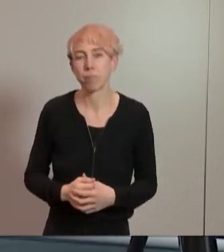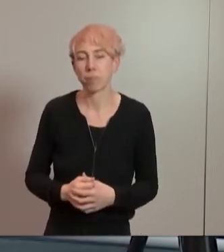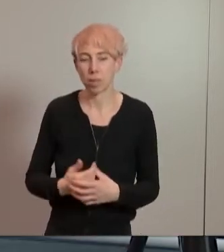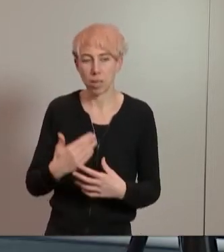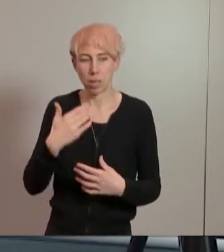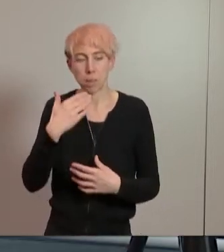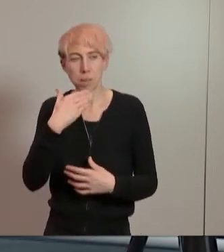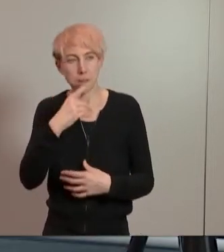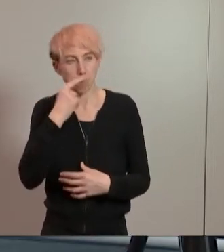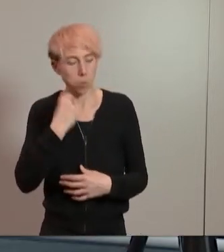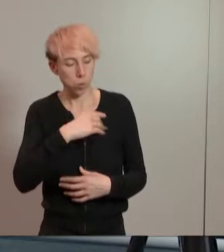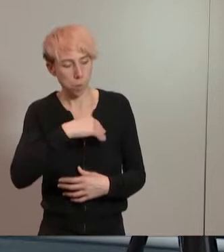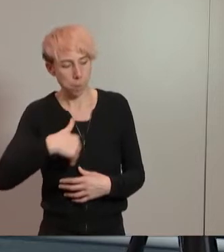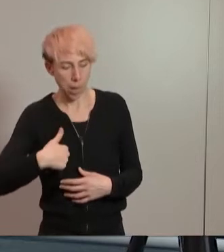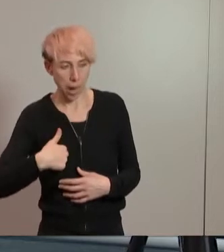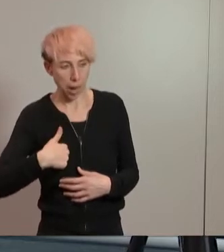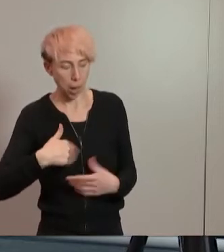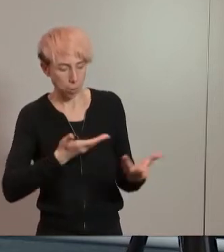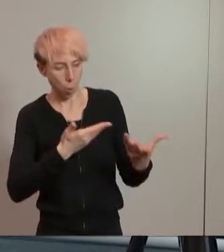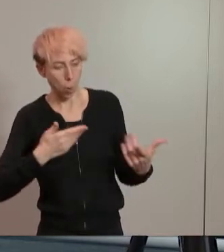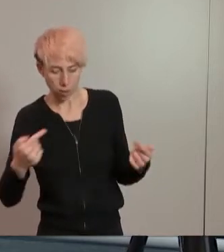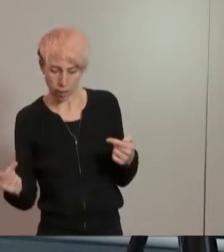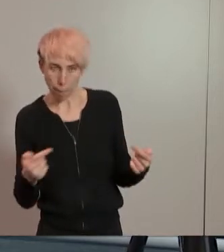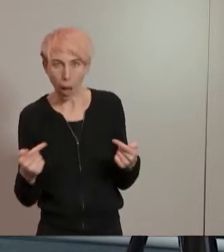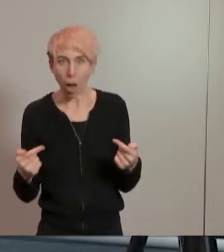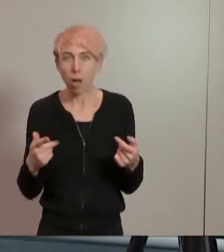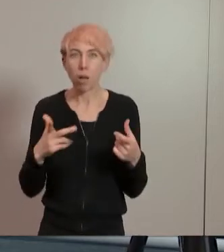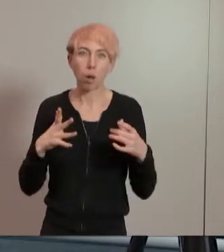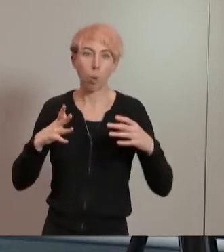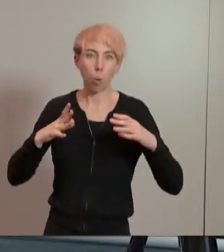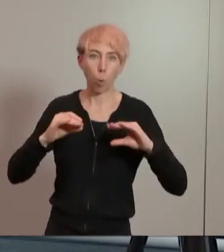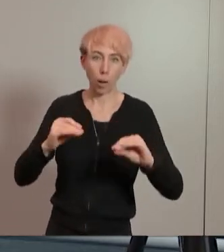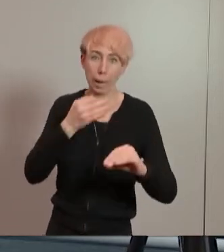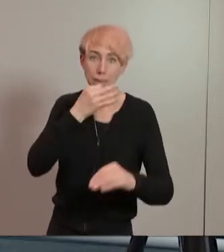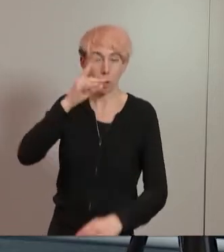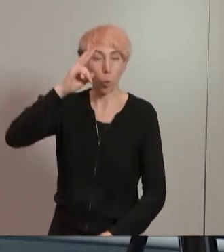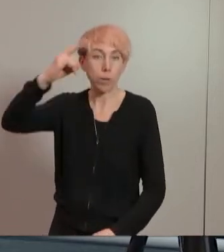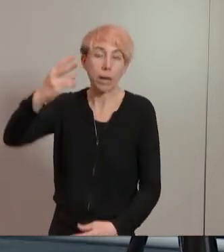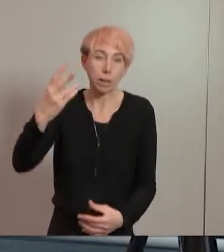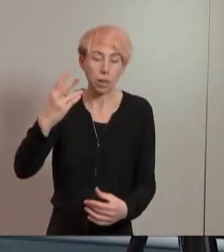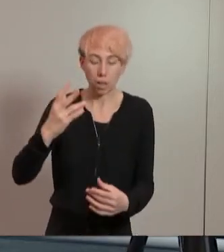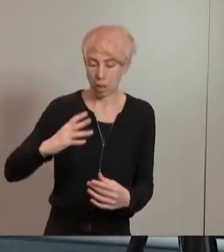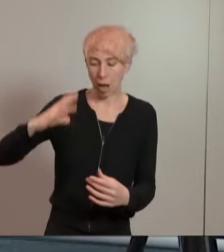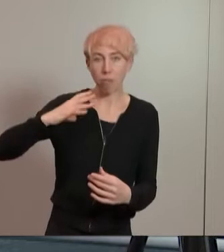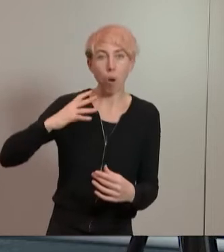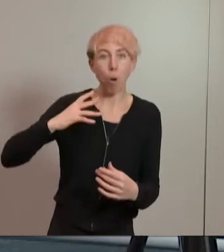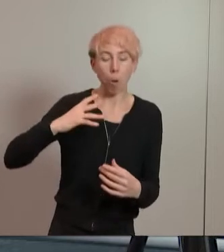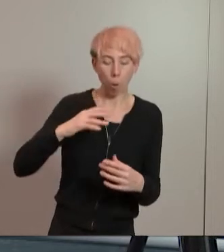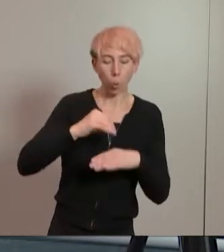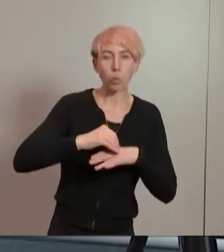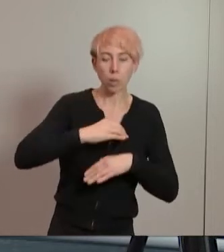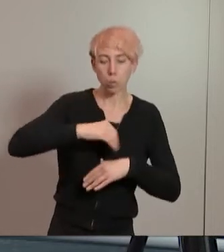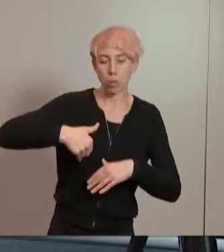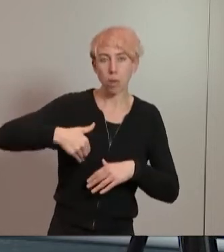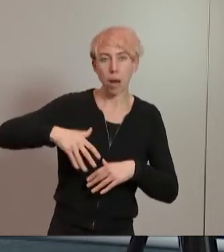Merci, Monsieur le maire, de nous avoir invités à débattre, en fait, concrètement, en toute honnêteté, comme on avait lors d'un précédent conseil municipal.